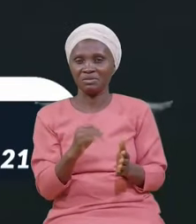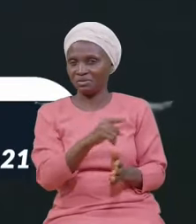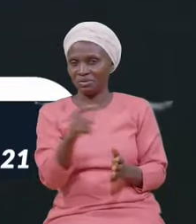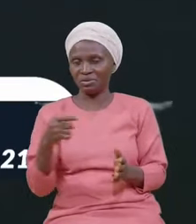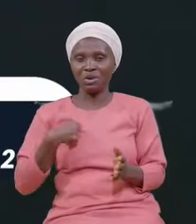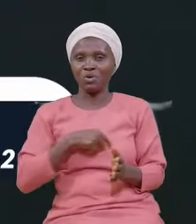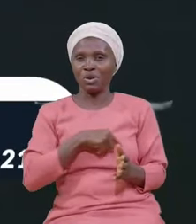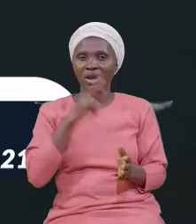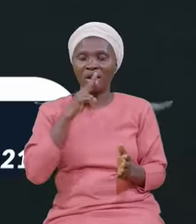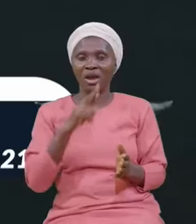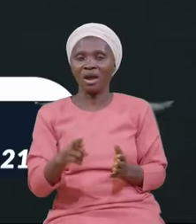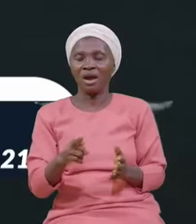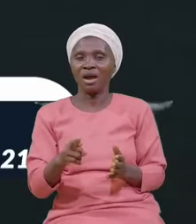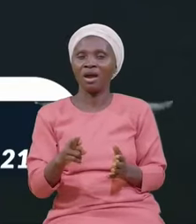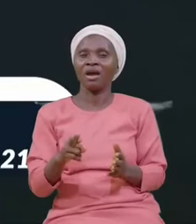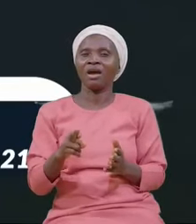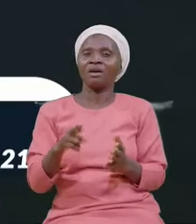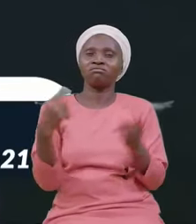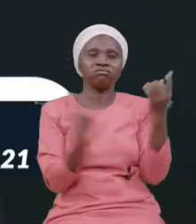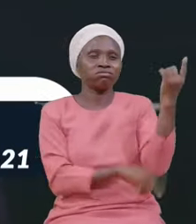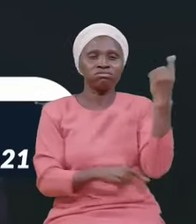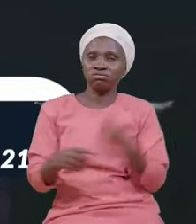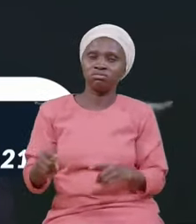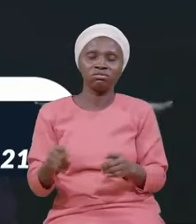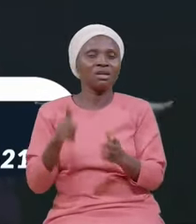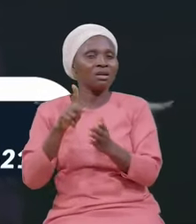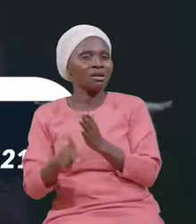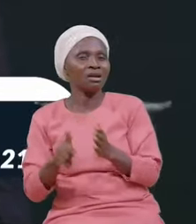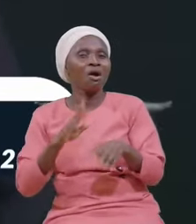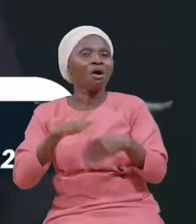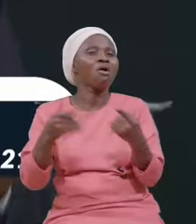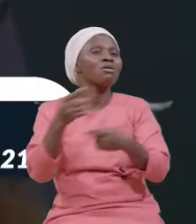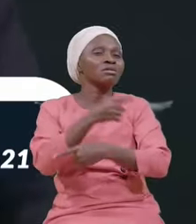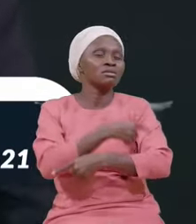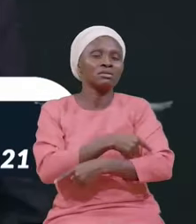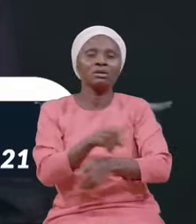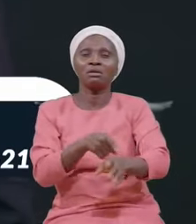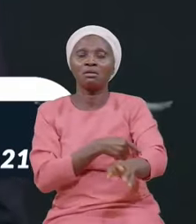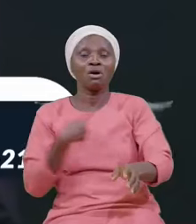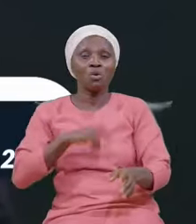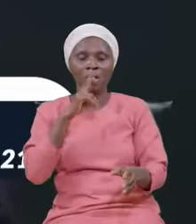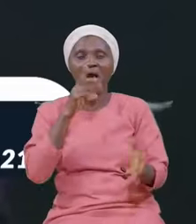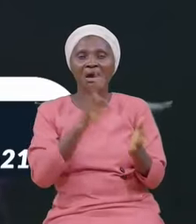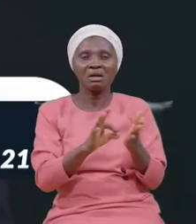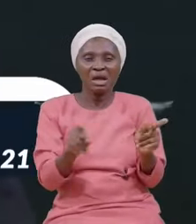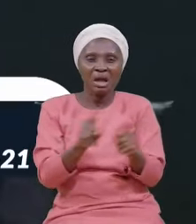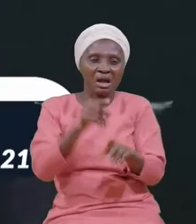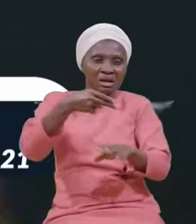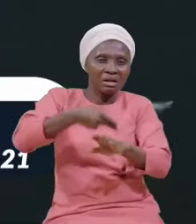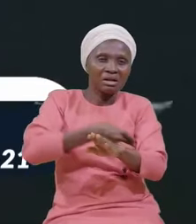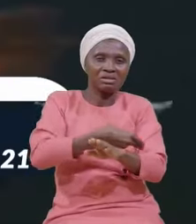jour, qu'on nous regarde comme des brebis destinées à la boucherie. Verset 37.